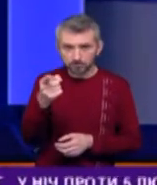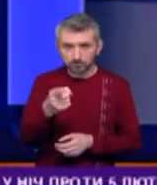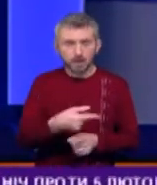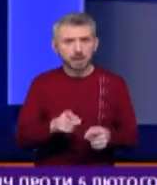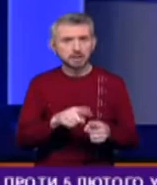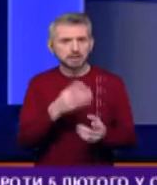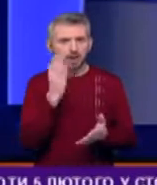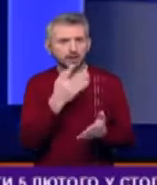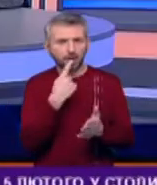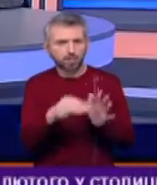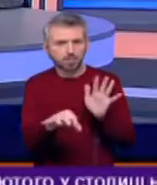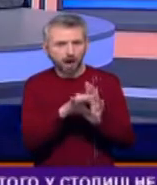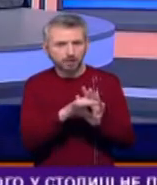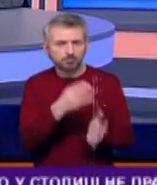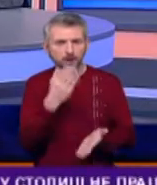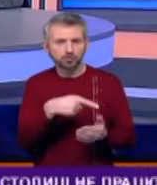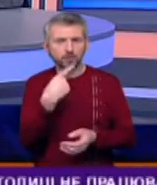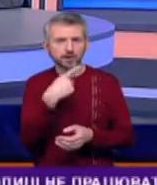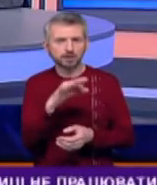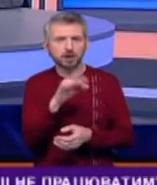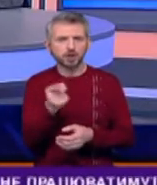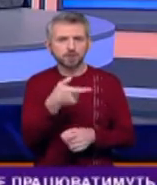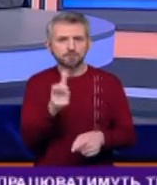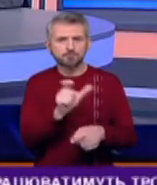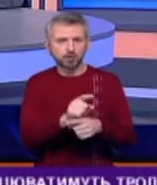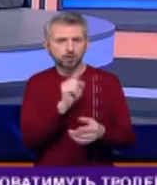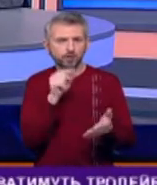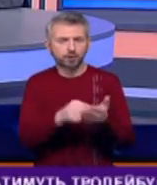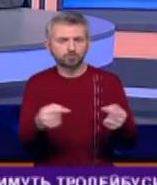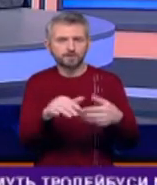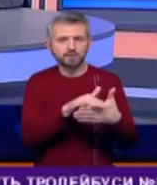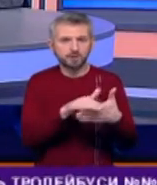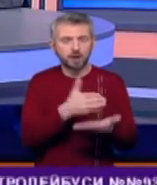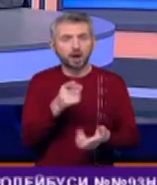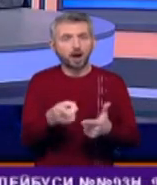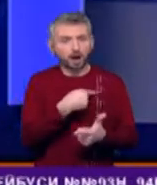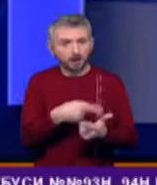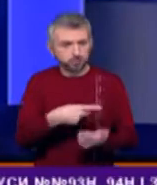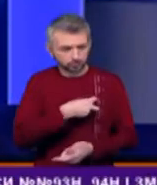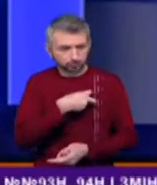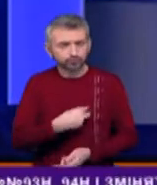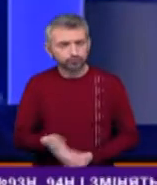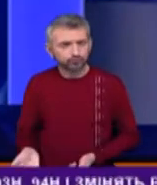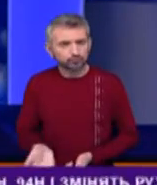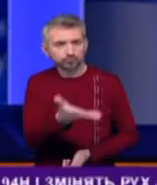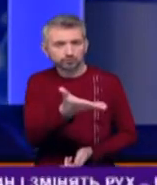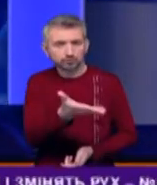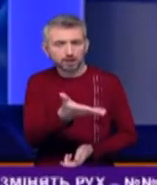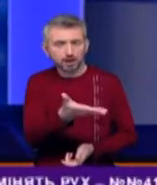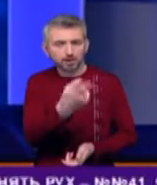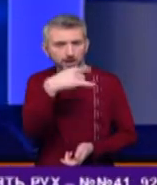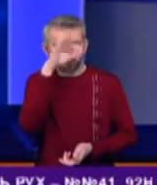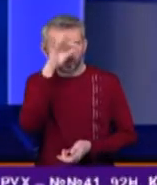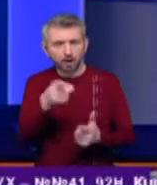є наклеп. Якщо говорити про, тим більше вказувати певне, або ви маєте мужність звернутися до правоохоронних органів, або